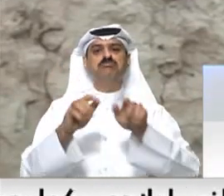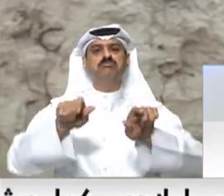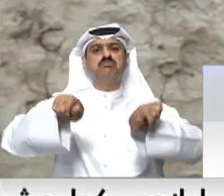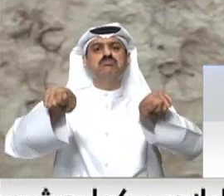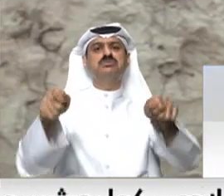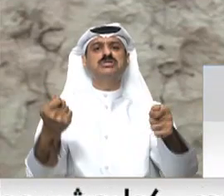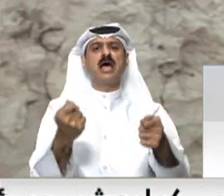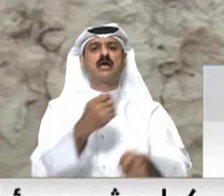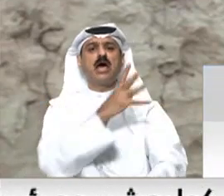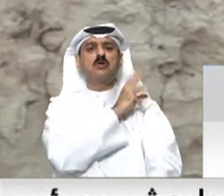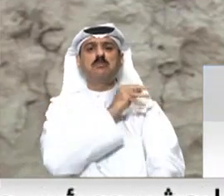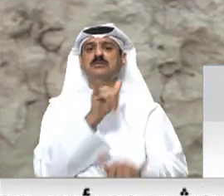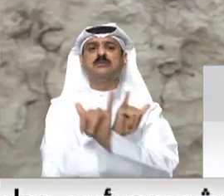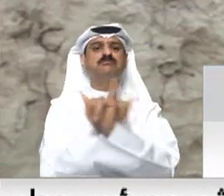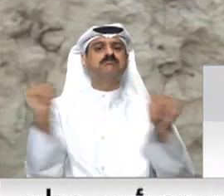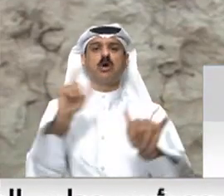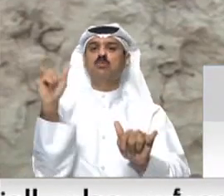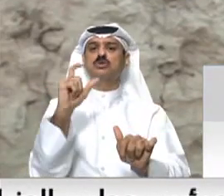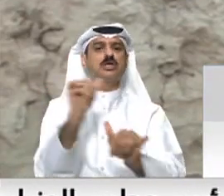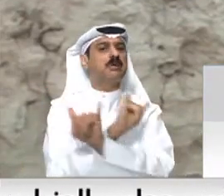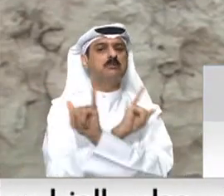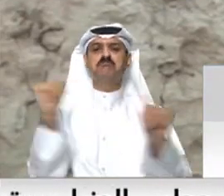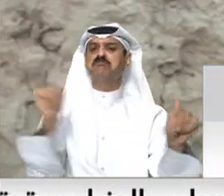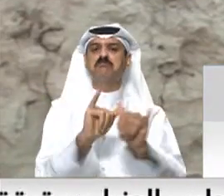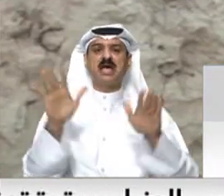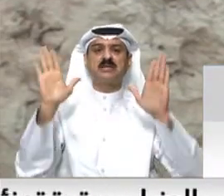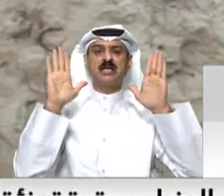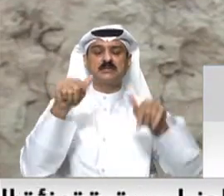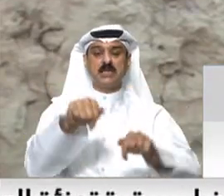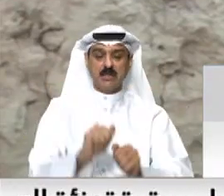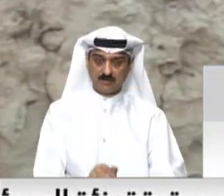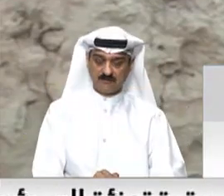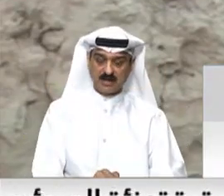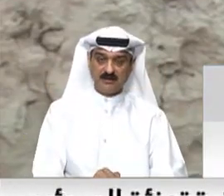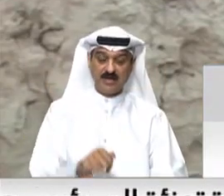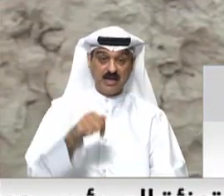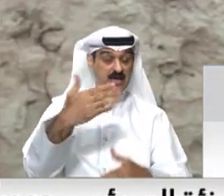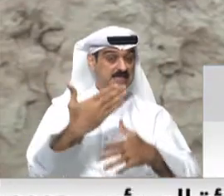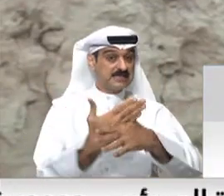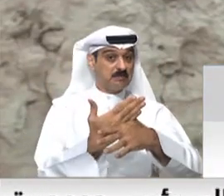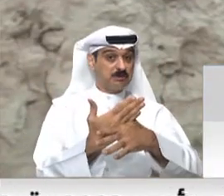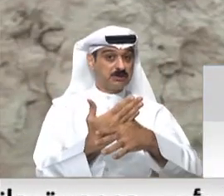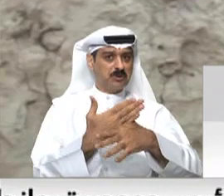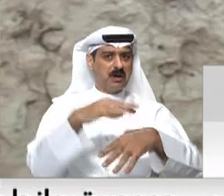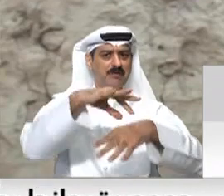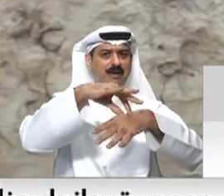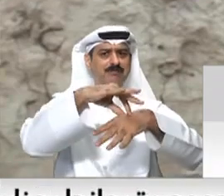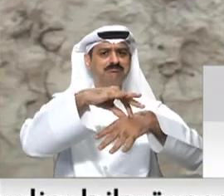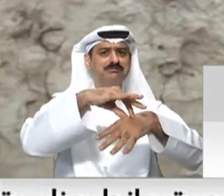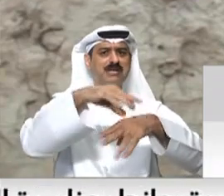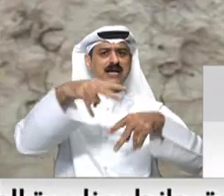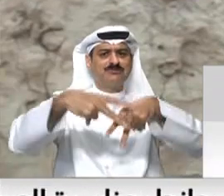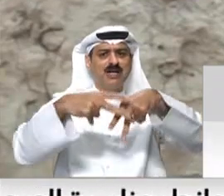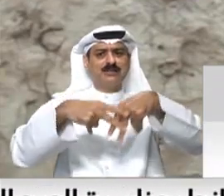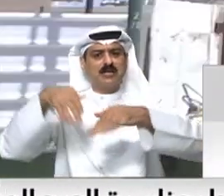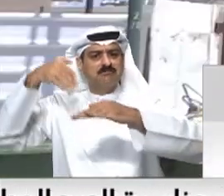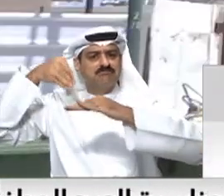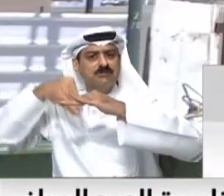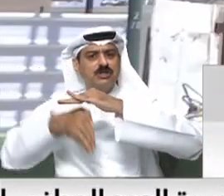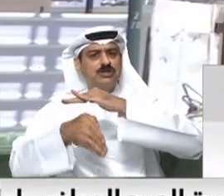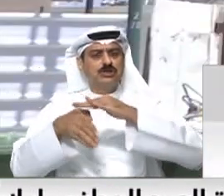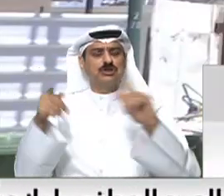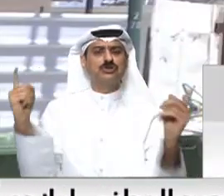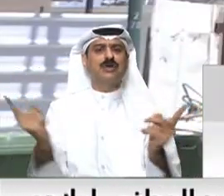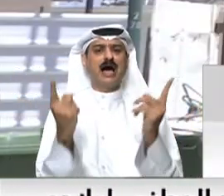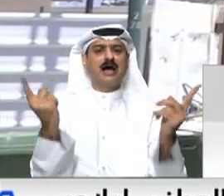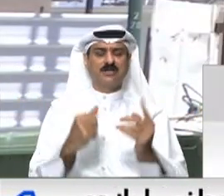المتكرره ومنع المسلمين من الدخول لاداء الصلاه من بوابه باب السباق بالاضافه للاستردام باب الرحمه ومحاوله السيطره عليه